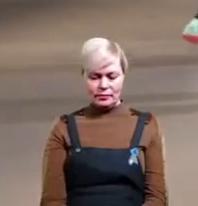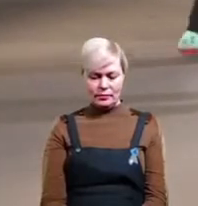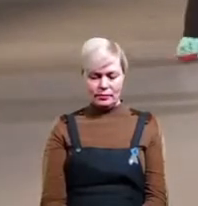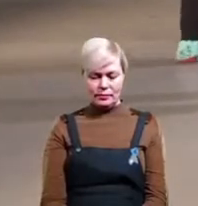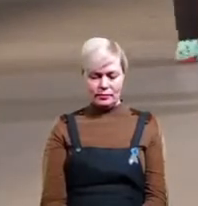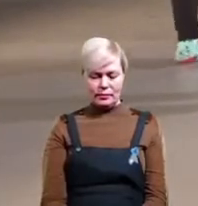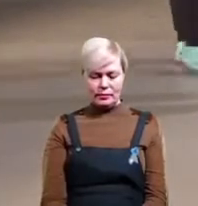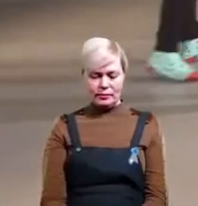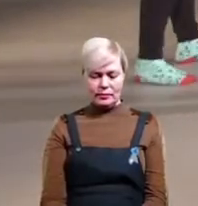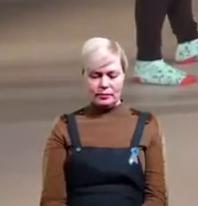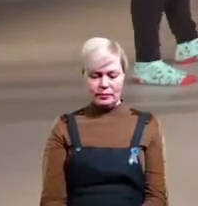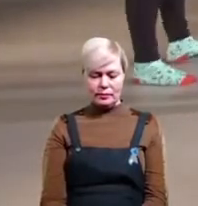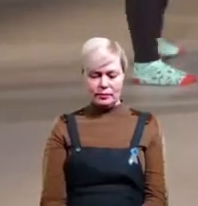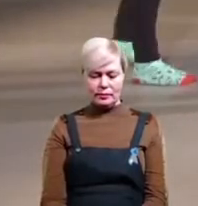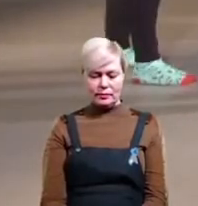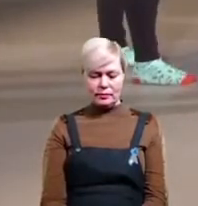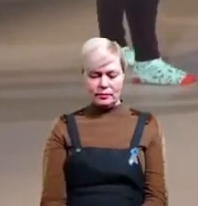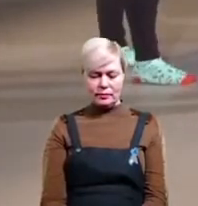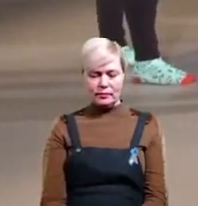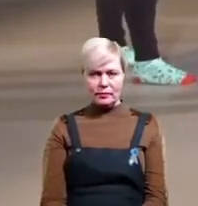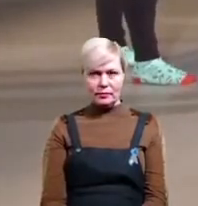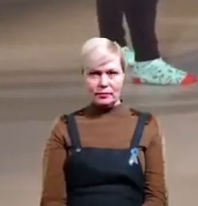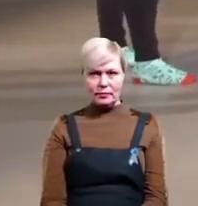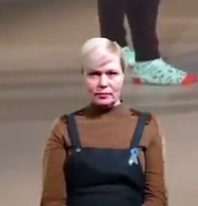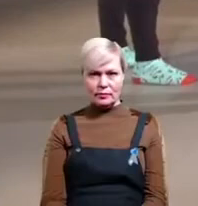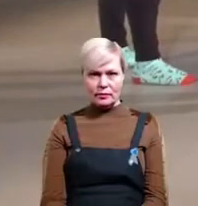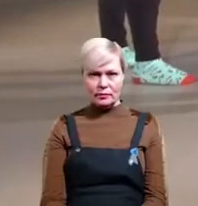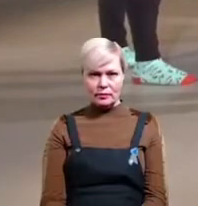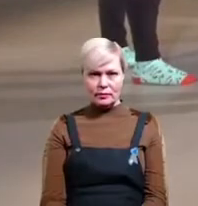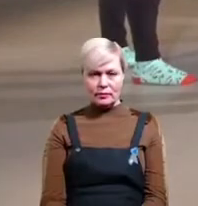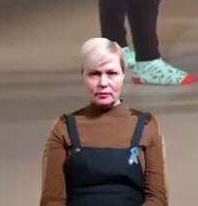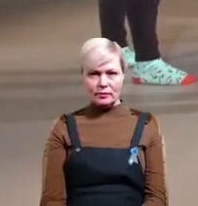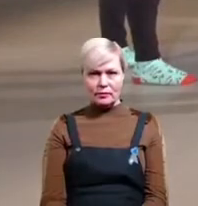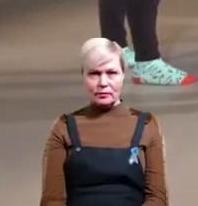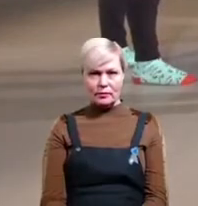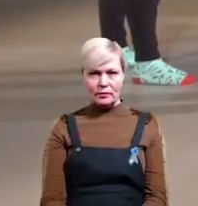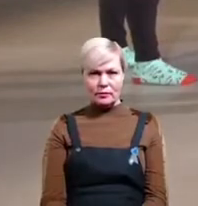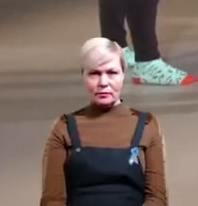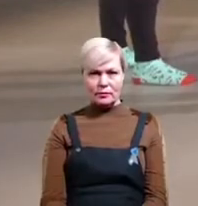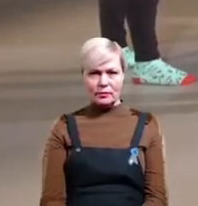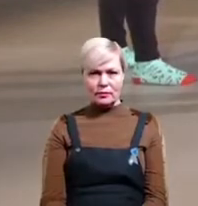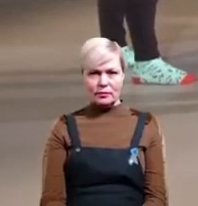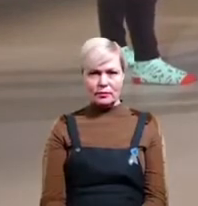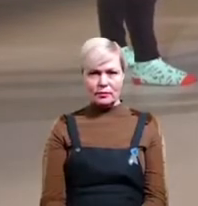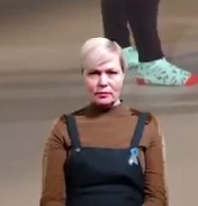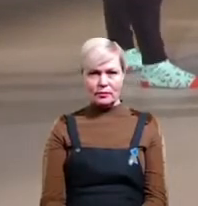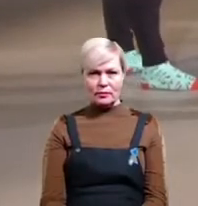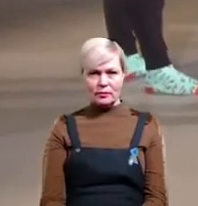Раз, два.